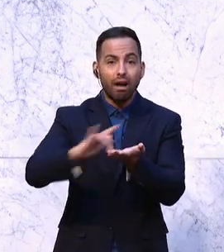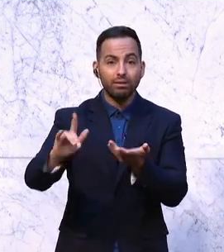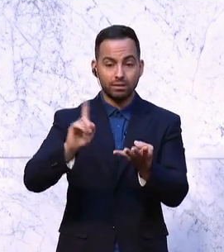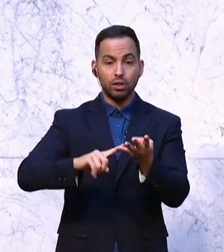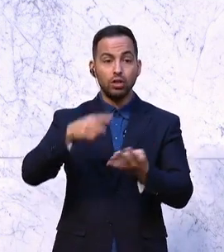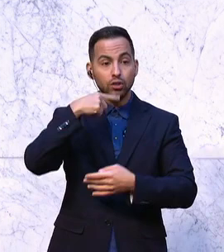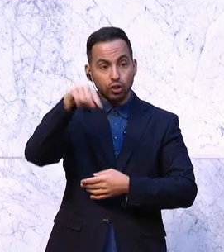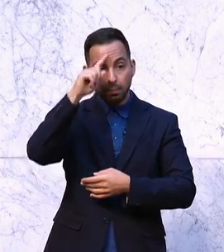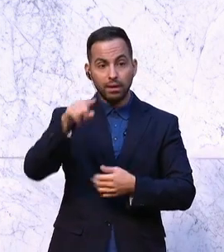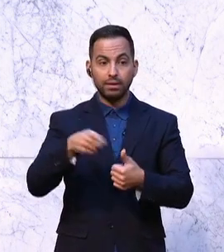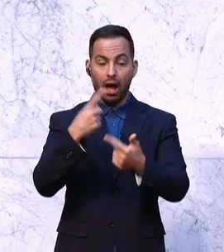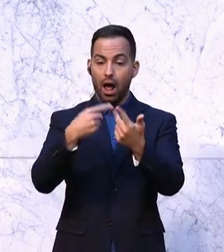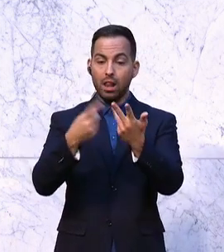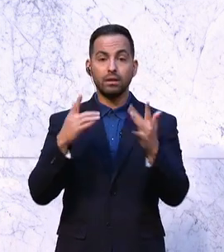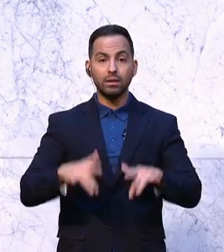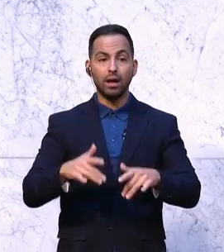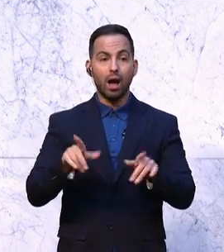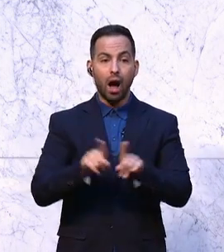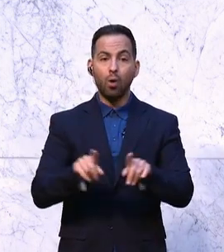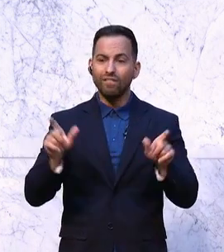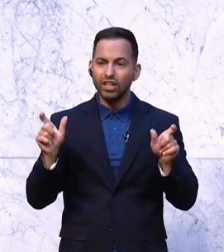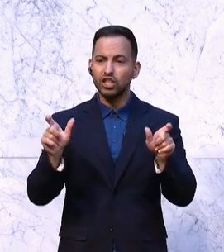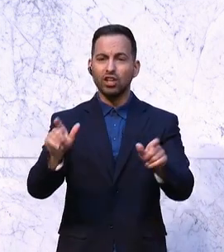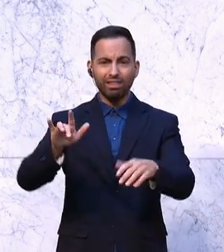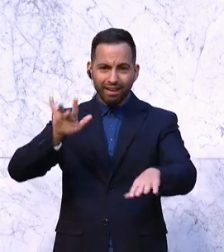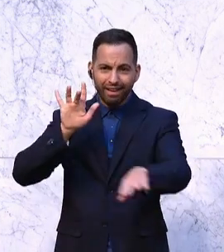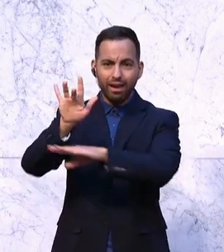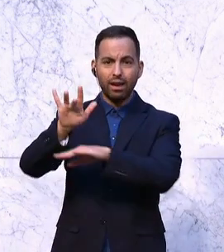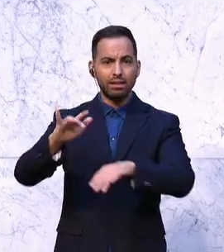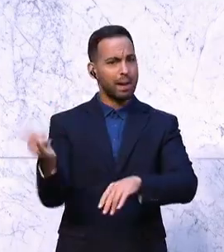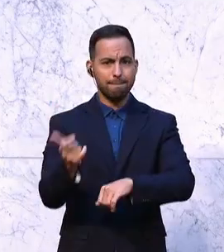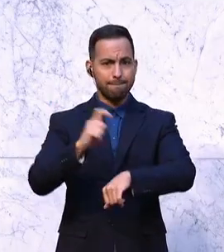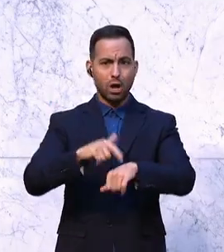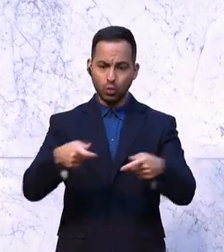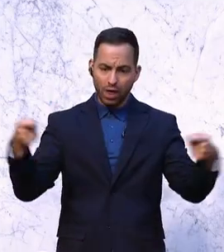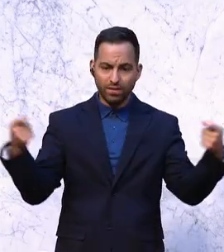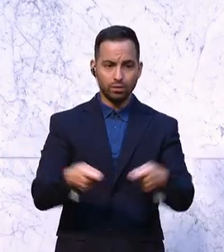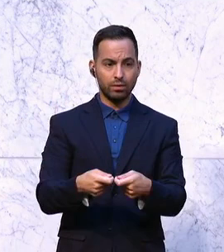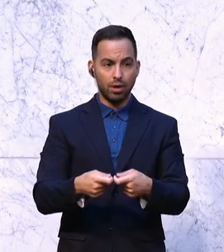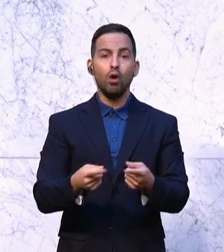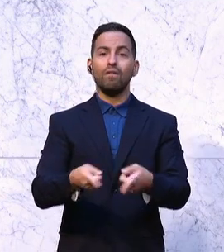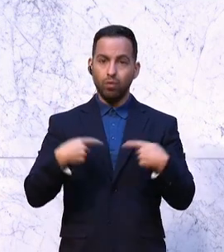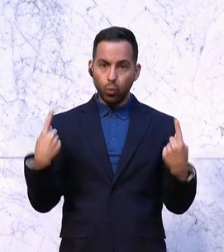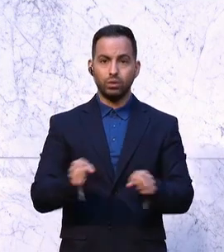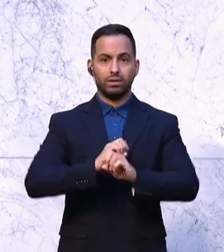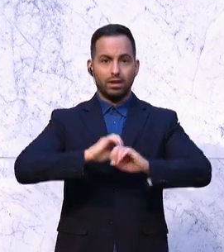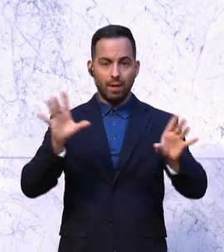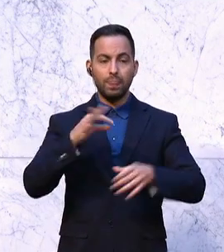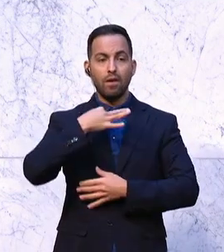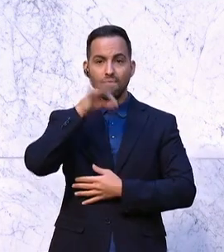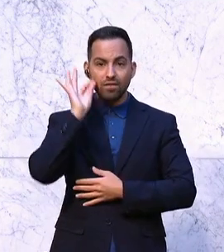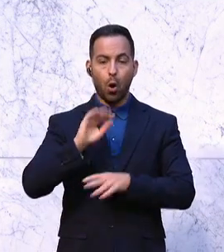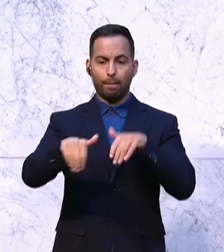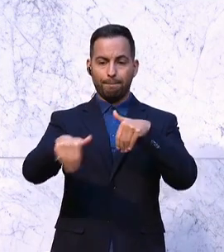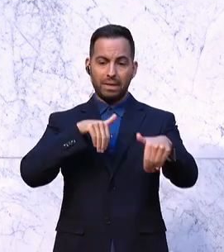Spital, gegen klerikale Widerstände zu jedem Zeitpunkt. Und für uns ist klar, eine Frauenministerin